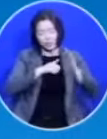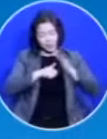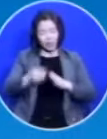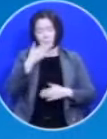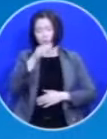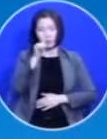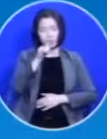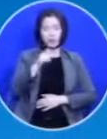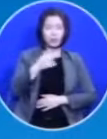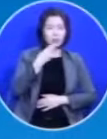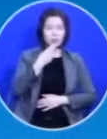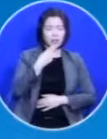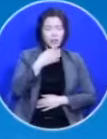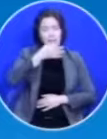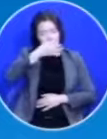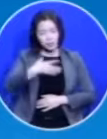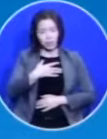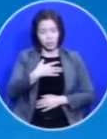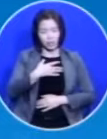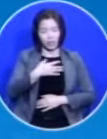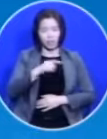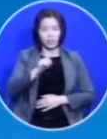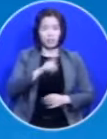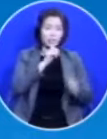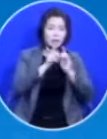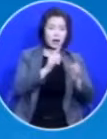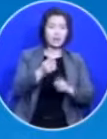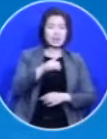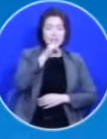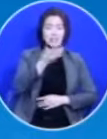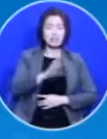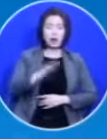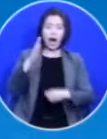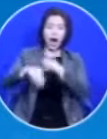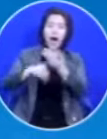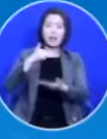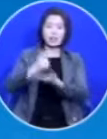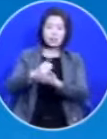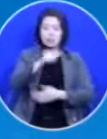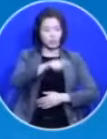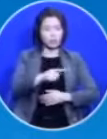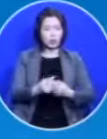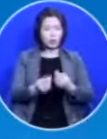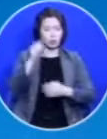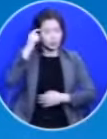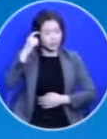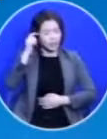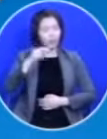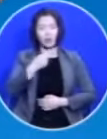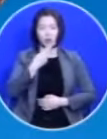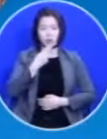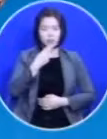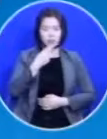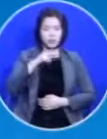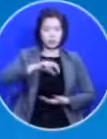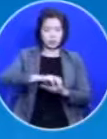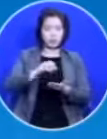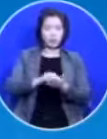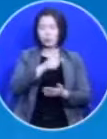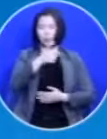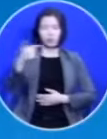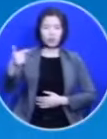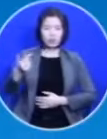힘들다 하나님의 심정은 그것과 상상할 수 없을 정도로 크다니까